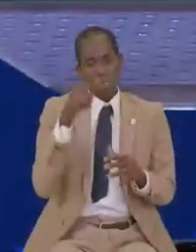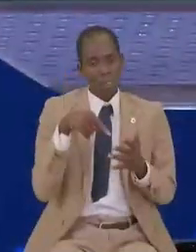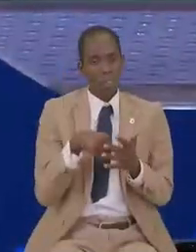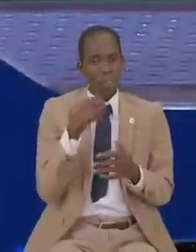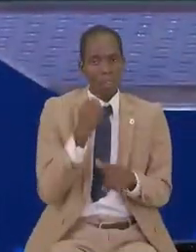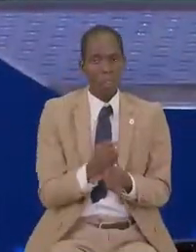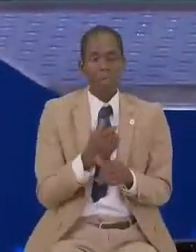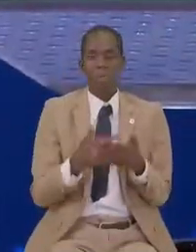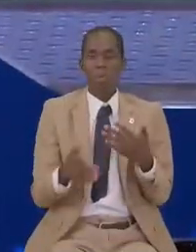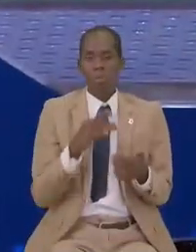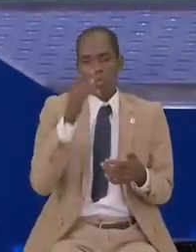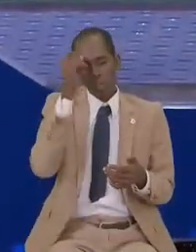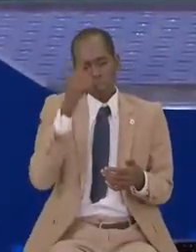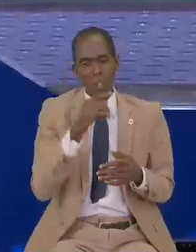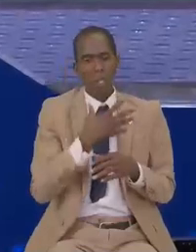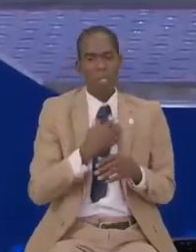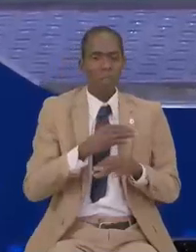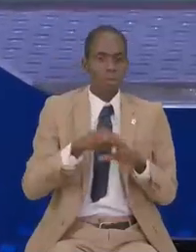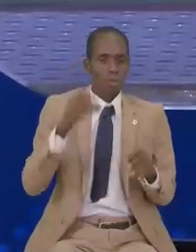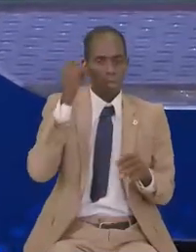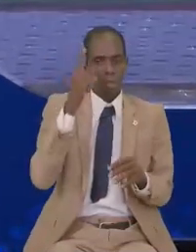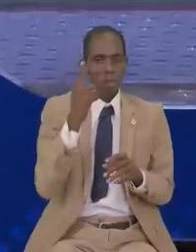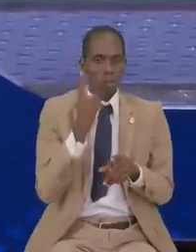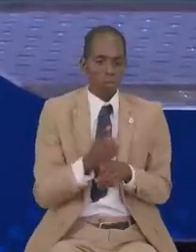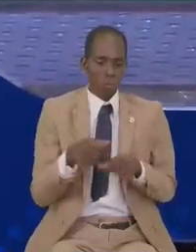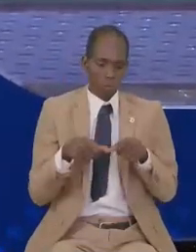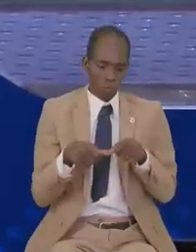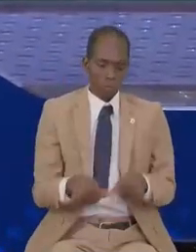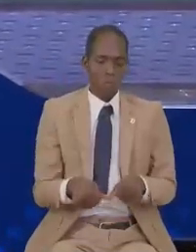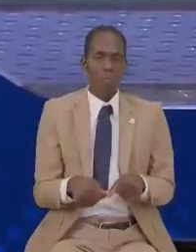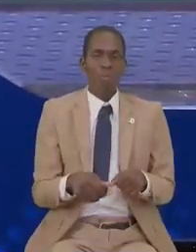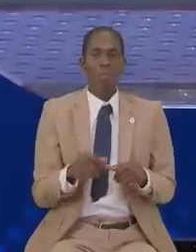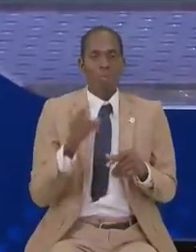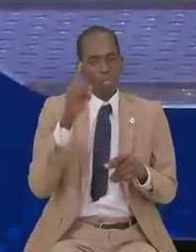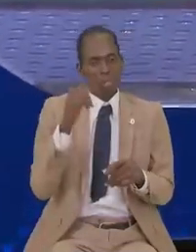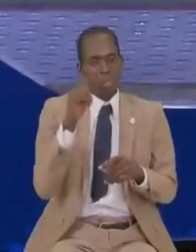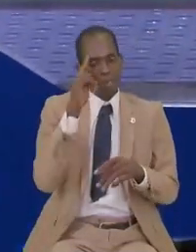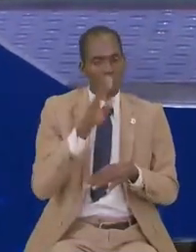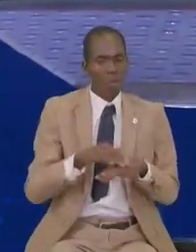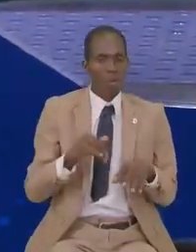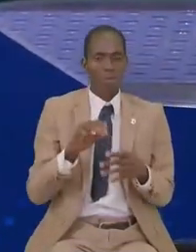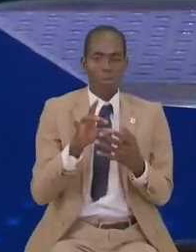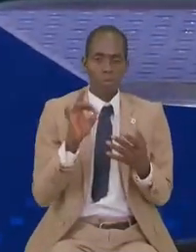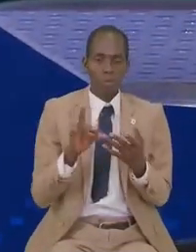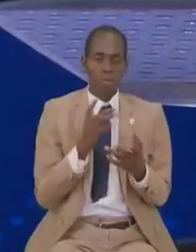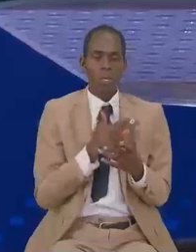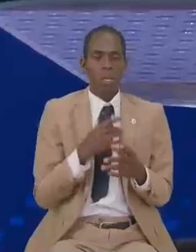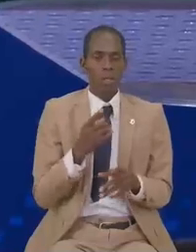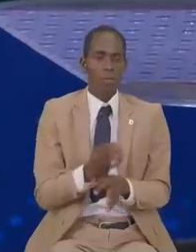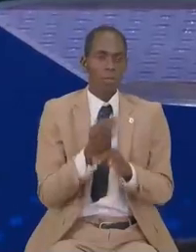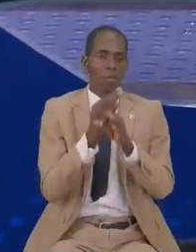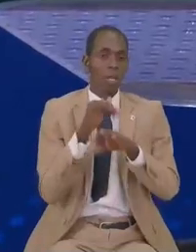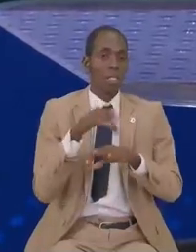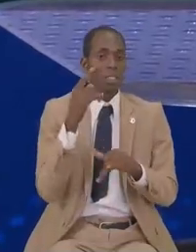tu comprends, ce que tu ne comprends pas, il faut demeurer, appeler, choisir et fidèle au Seigneur. Et à la fin